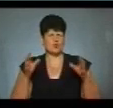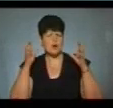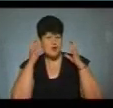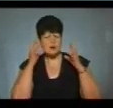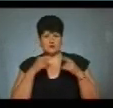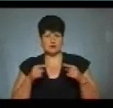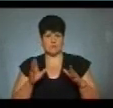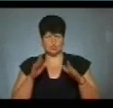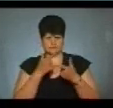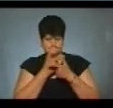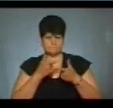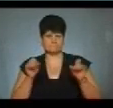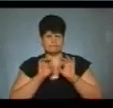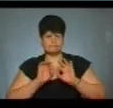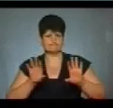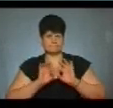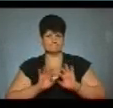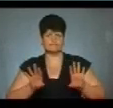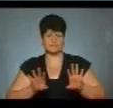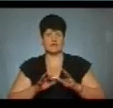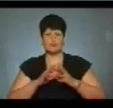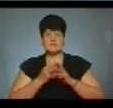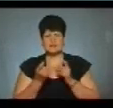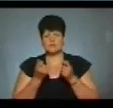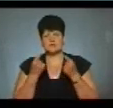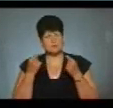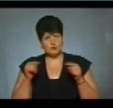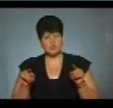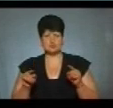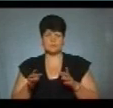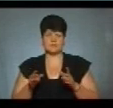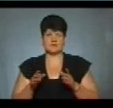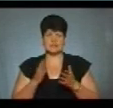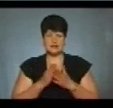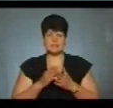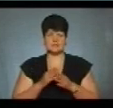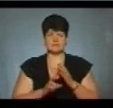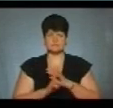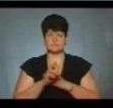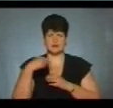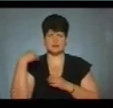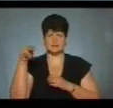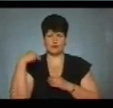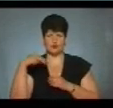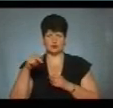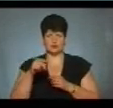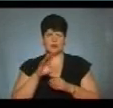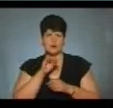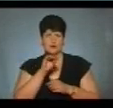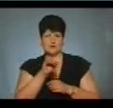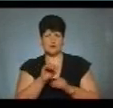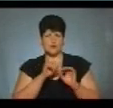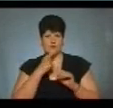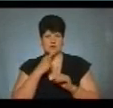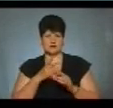де буде інформація. Відповідно, по селах це трошки на інше. Відповідно, йдуть дзвони і гучномовець передає інформацію.